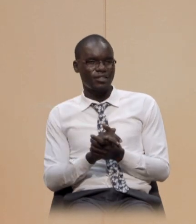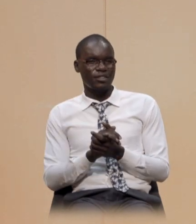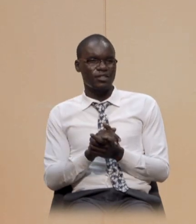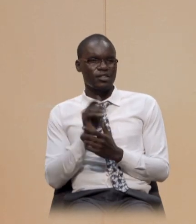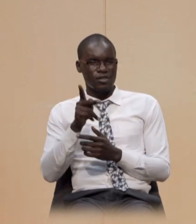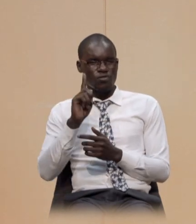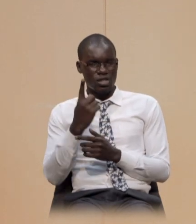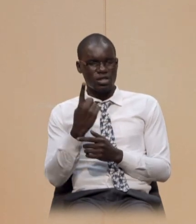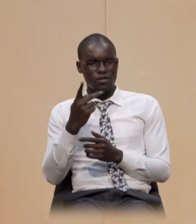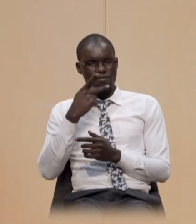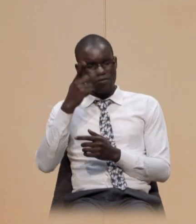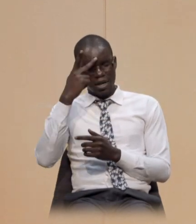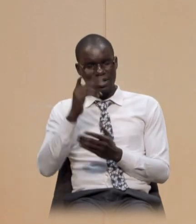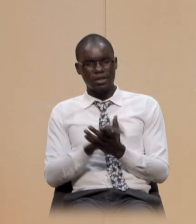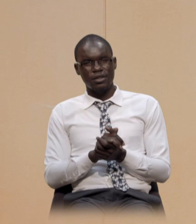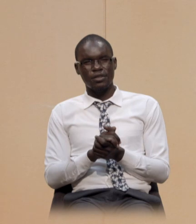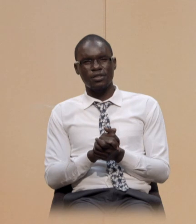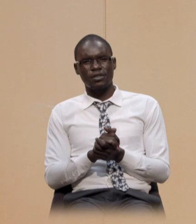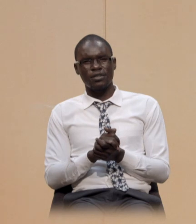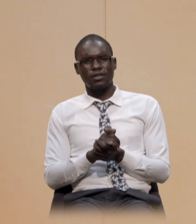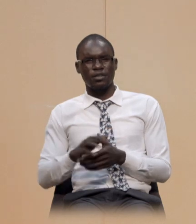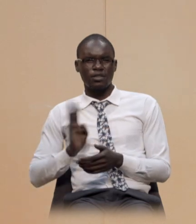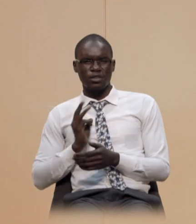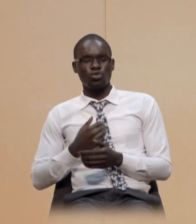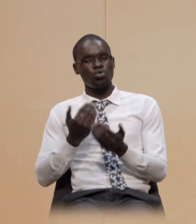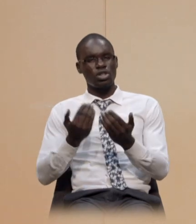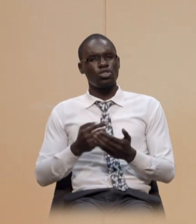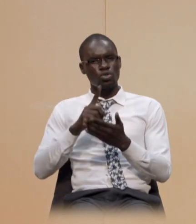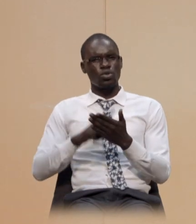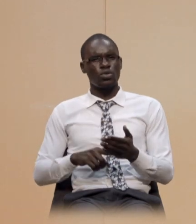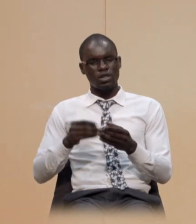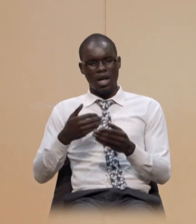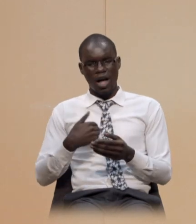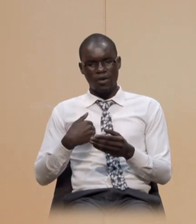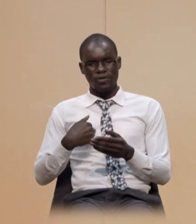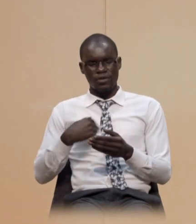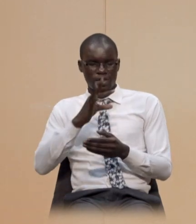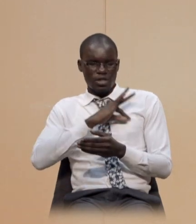mzazi moja, uwe wazazi wengine, we need what we call spiritual parenting.